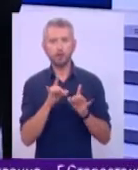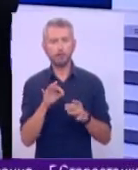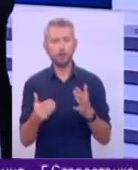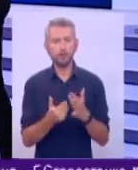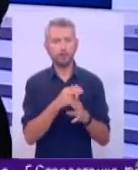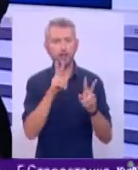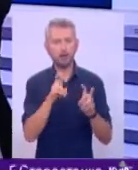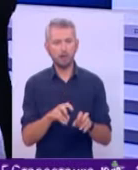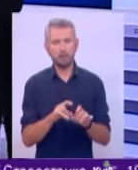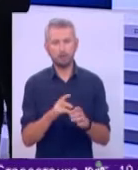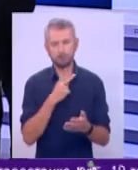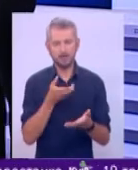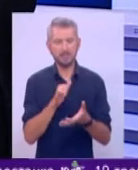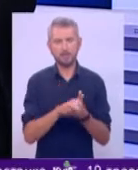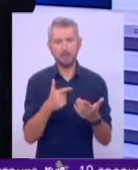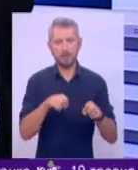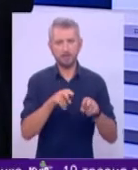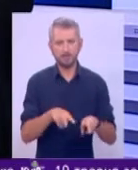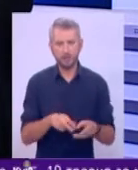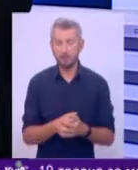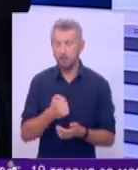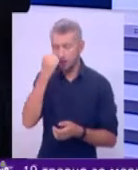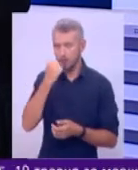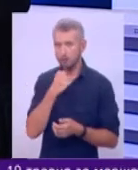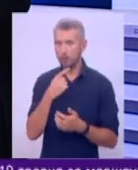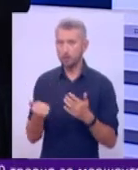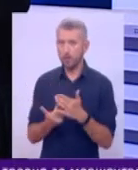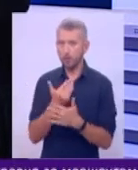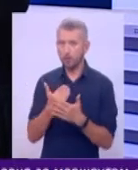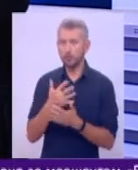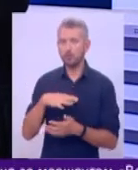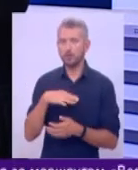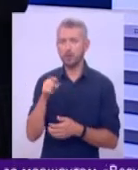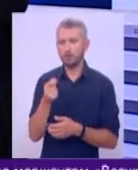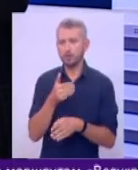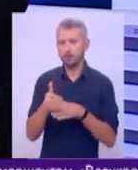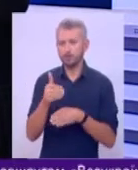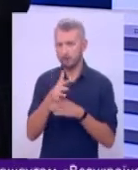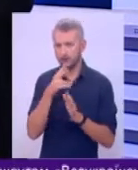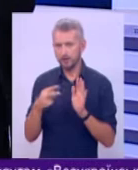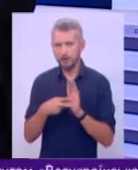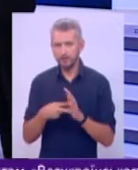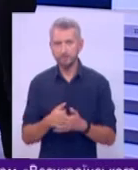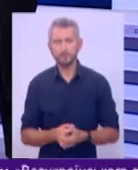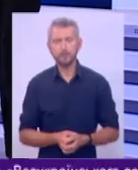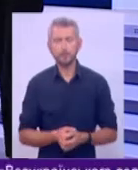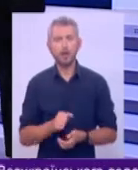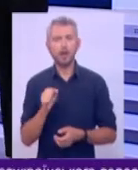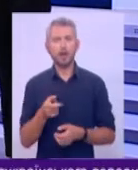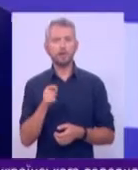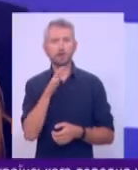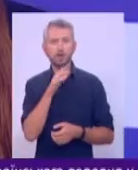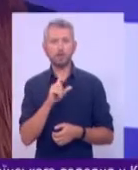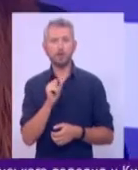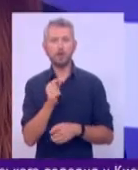теми і представити експертів. Будь ласка. Дякую, Лілю, за свіжий випуск новин. Ми тебе чекаємо трошечки згодом о 19. Так, а тим часом в